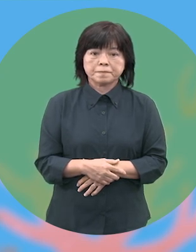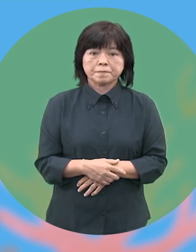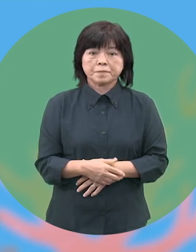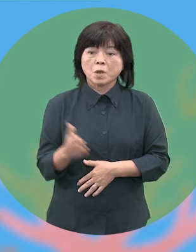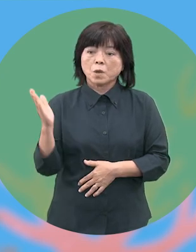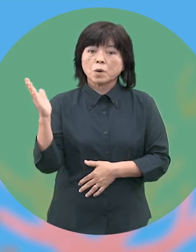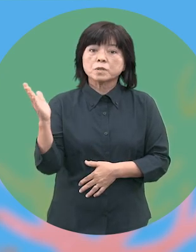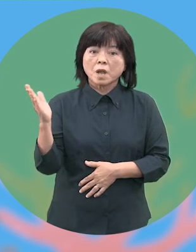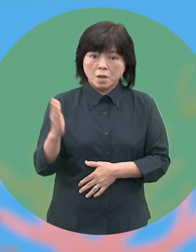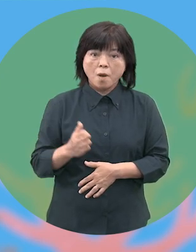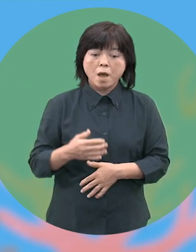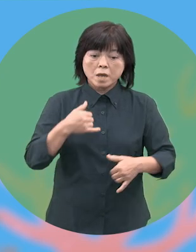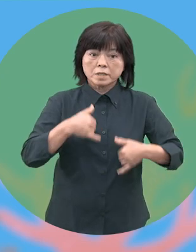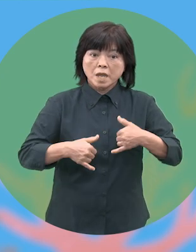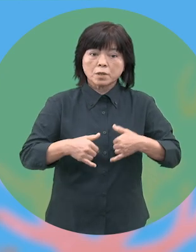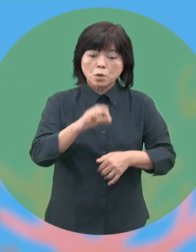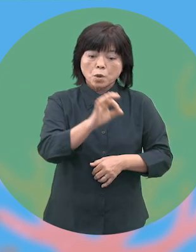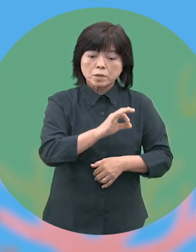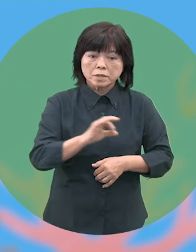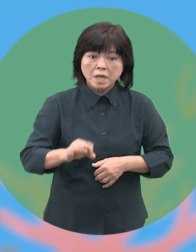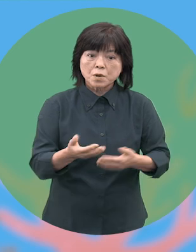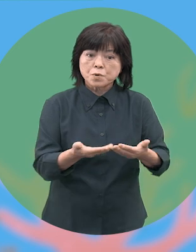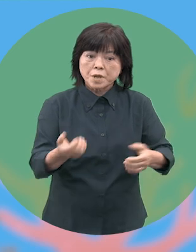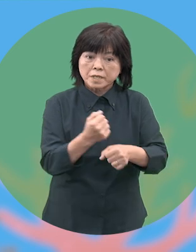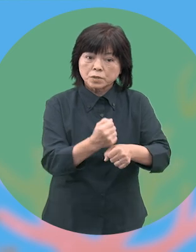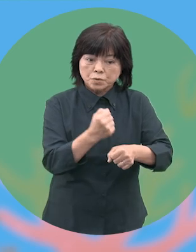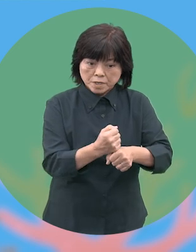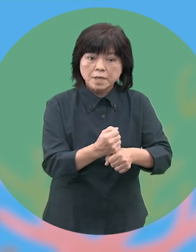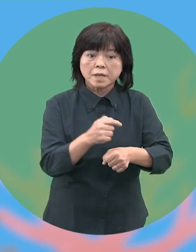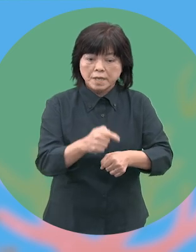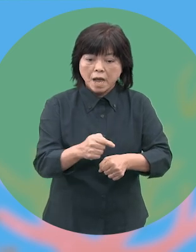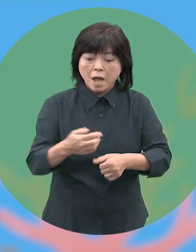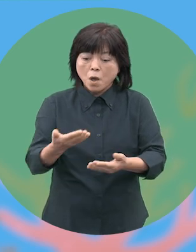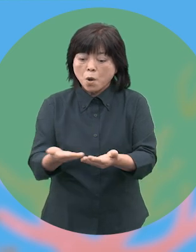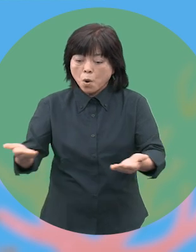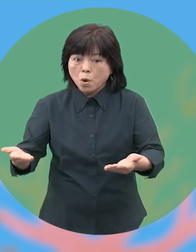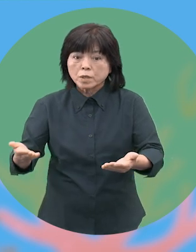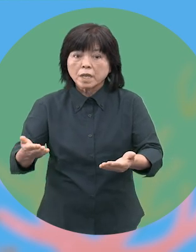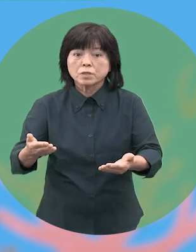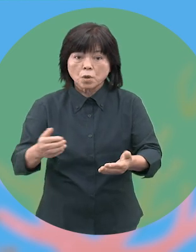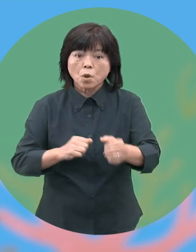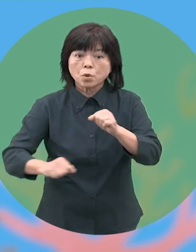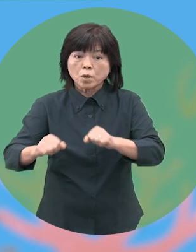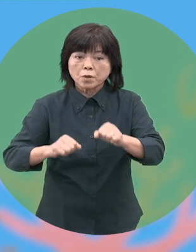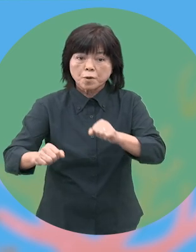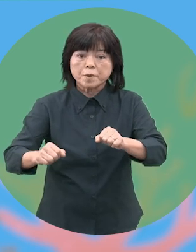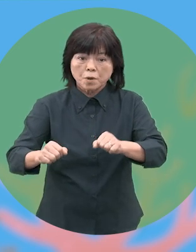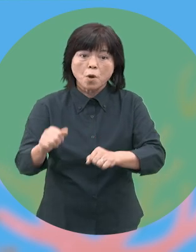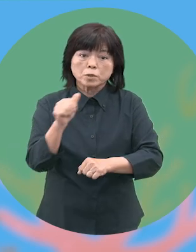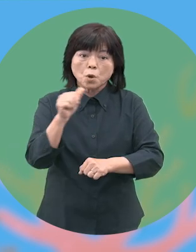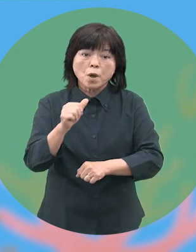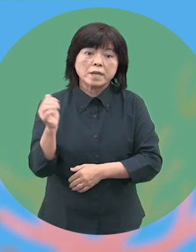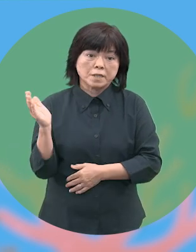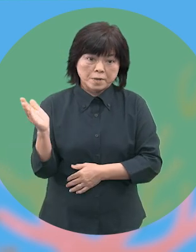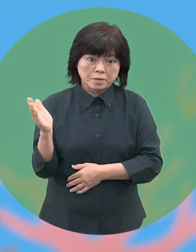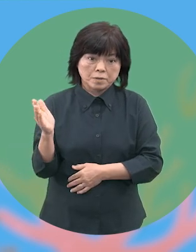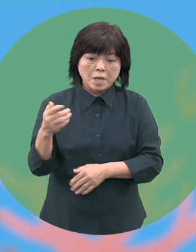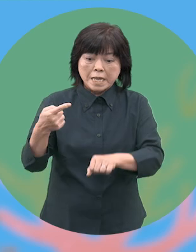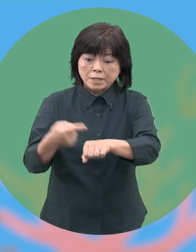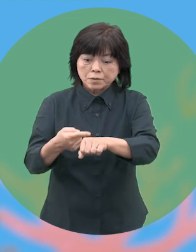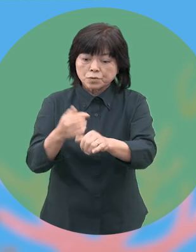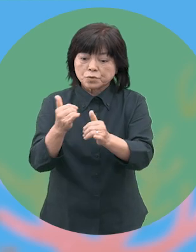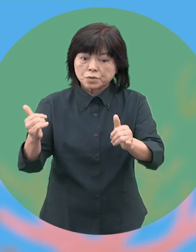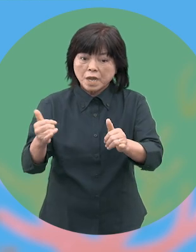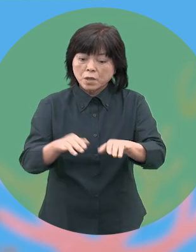こちらでは生徒の作品制作や各種コンテストの取り組みを公開中。技術者の卵たちの活躍